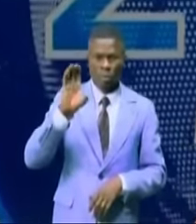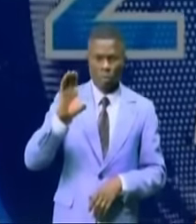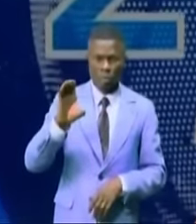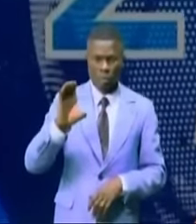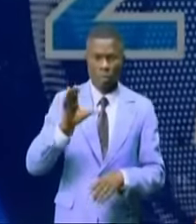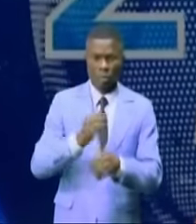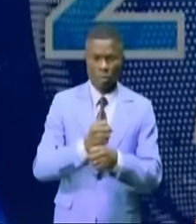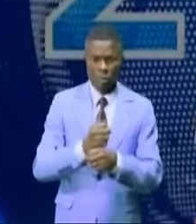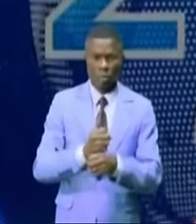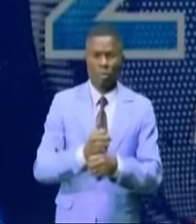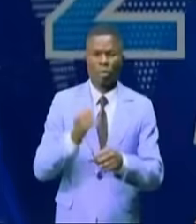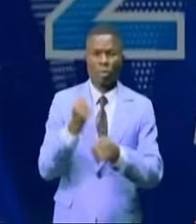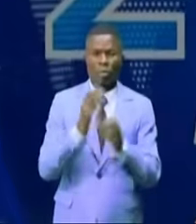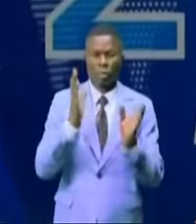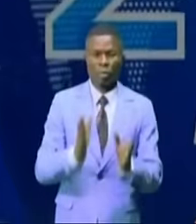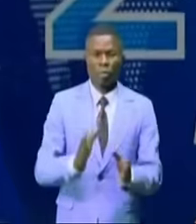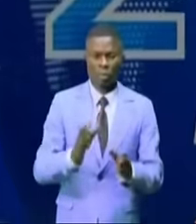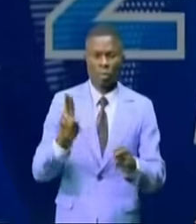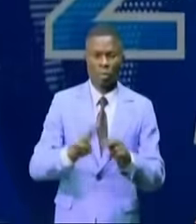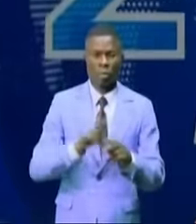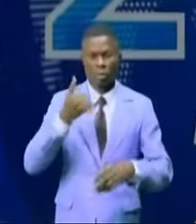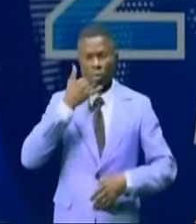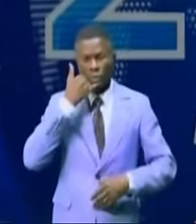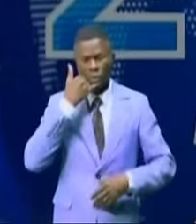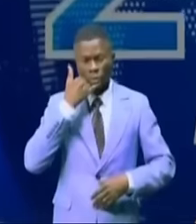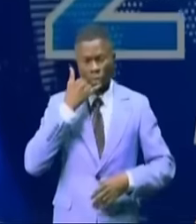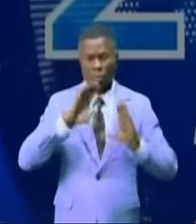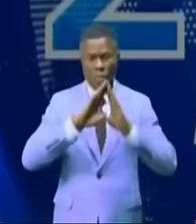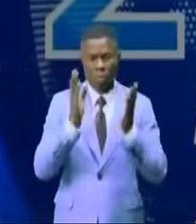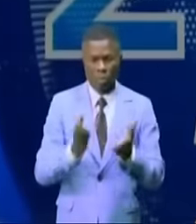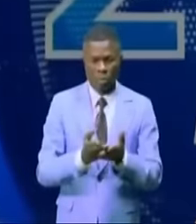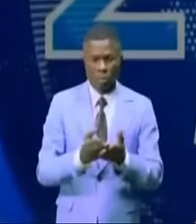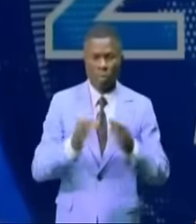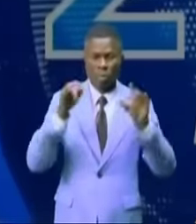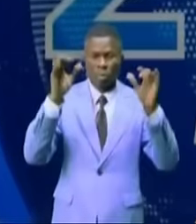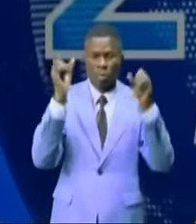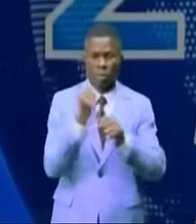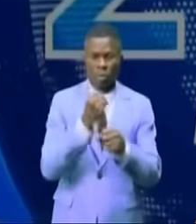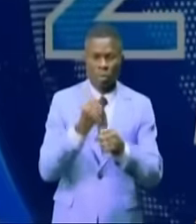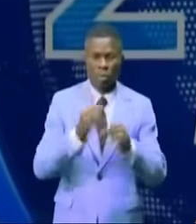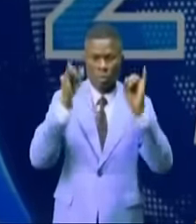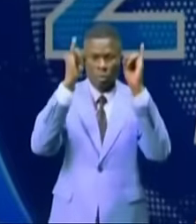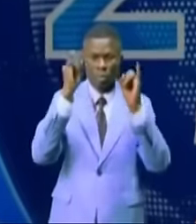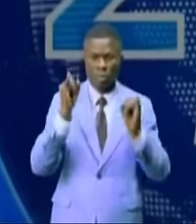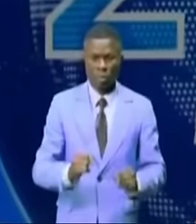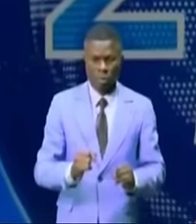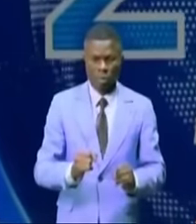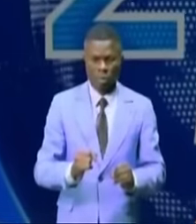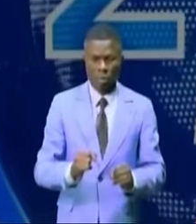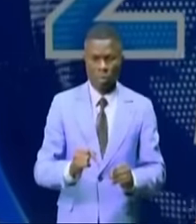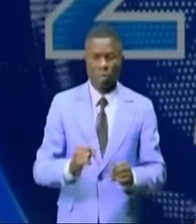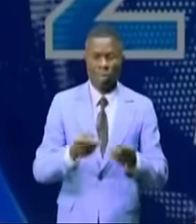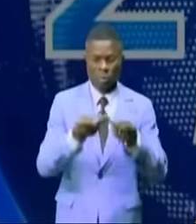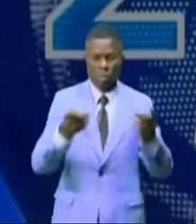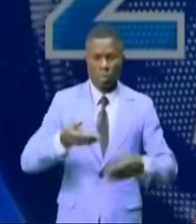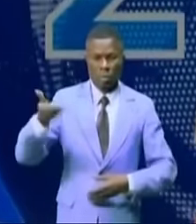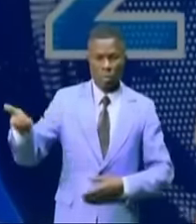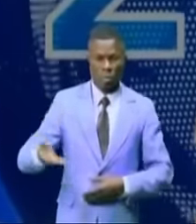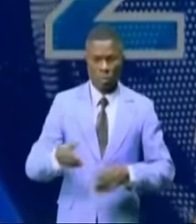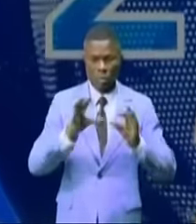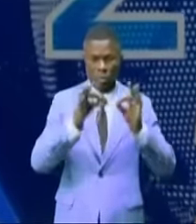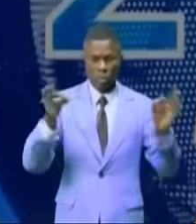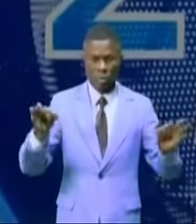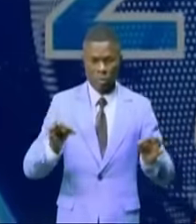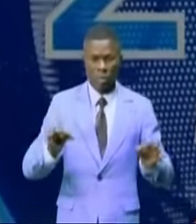rappelle aux opérateurs de la téléphonie mobile, aux fournisseurs d'accès Internet, aux opérateurs d'infrastructures d'accueil et de la fibre